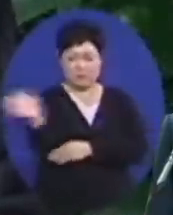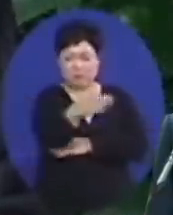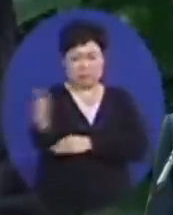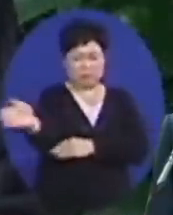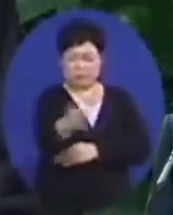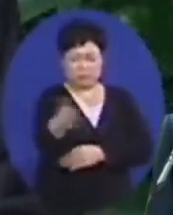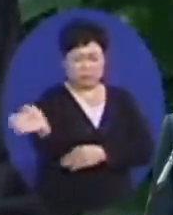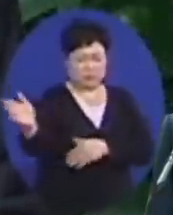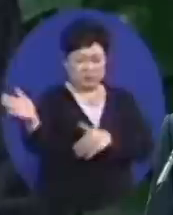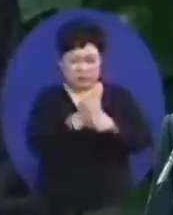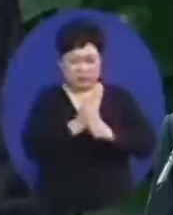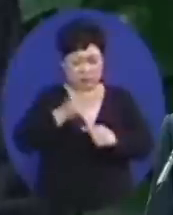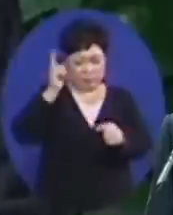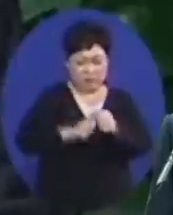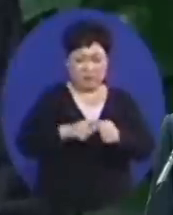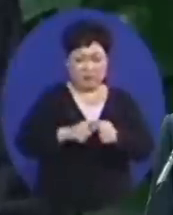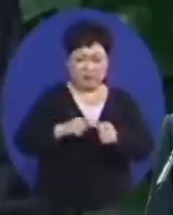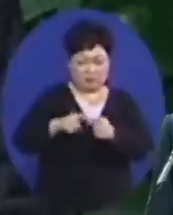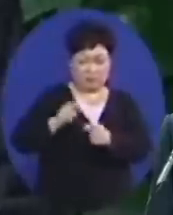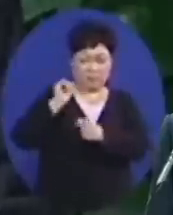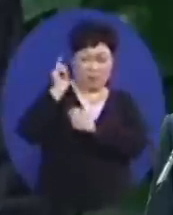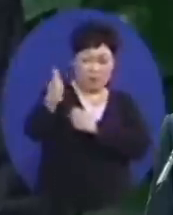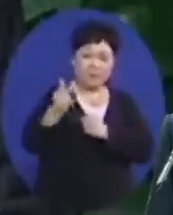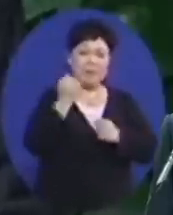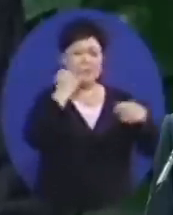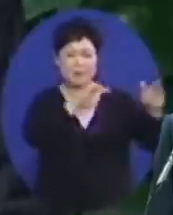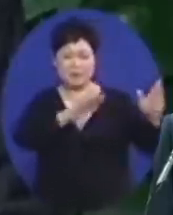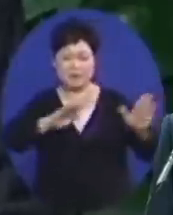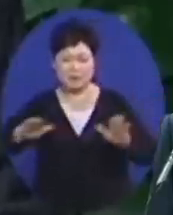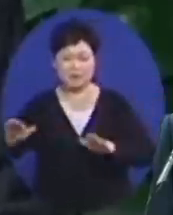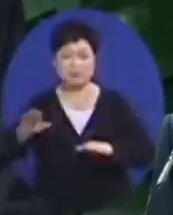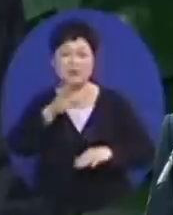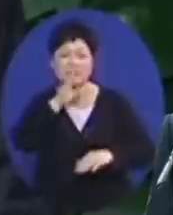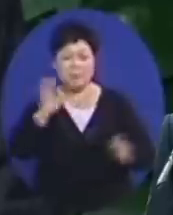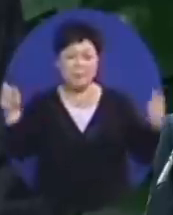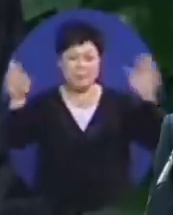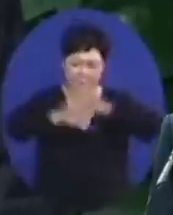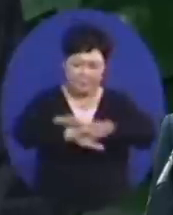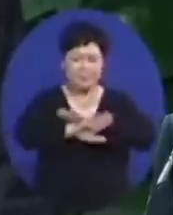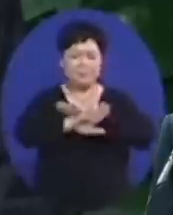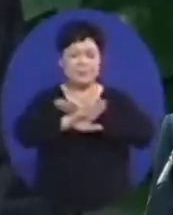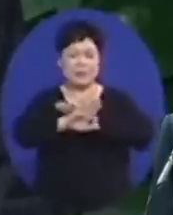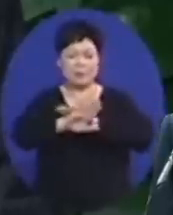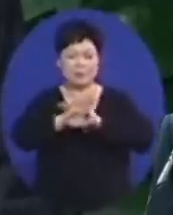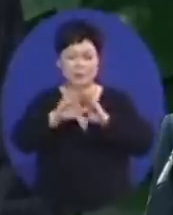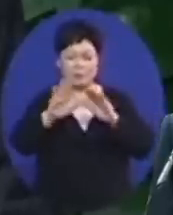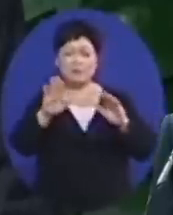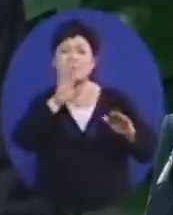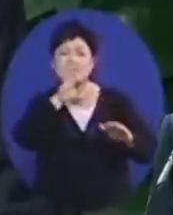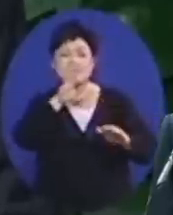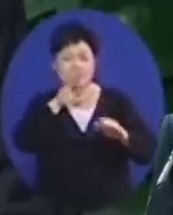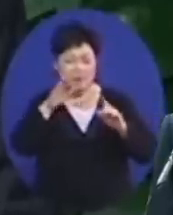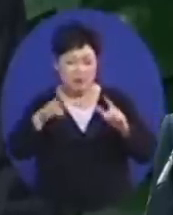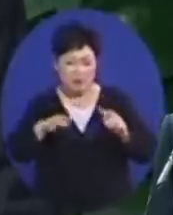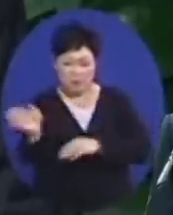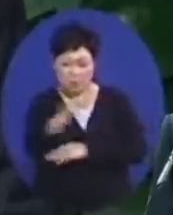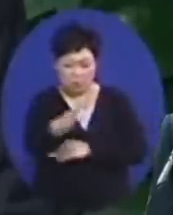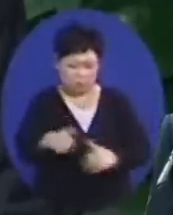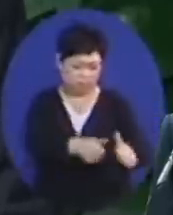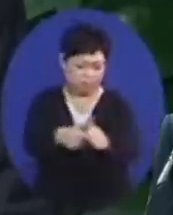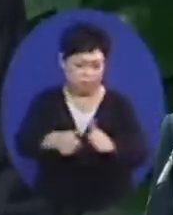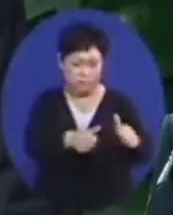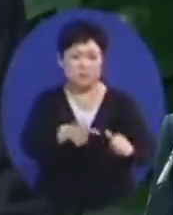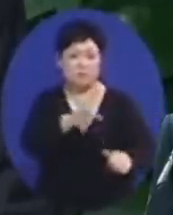잡아보겠다. 그래서 먼 바다로 나가서 며칠 밤낮을 새가면서 고기를 따라다니다가